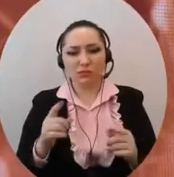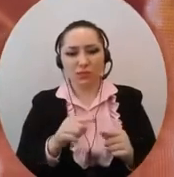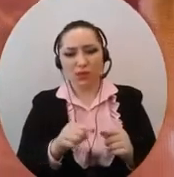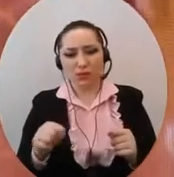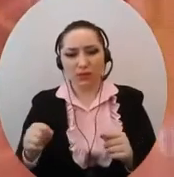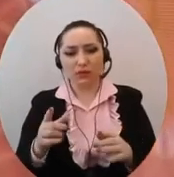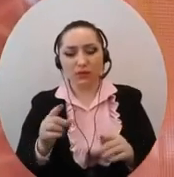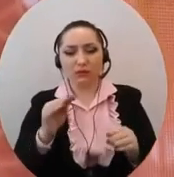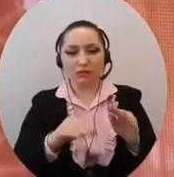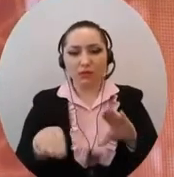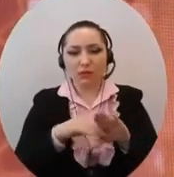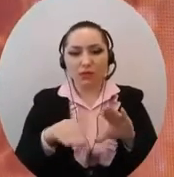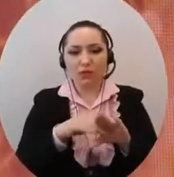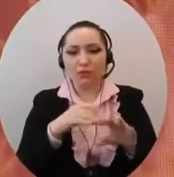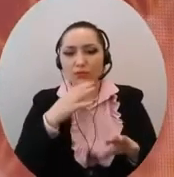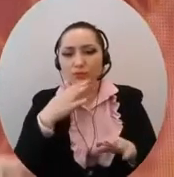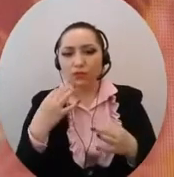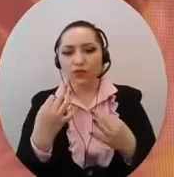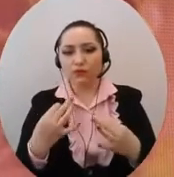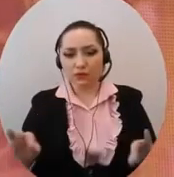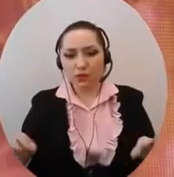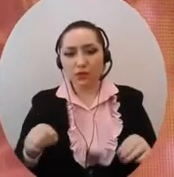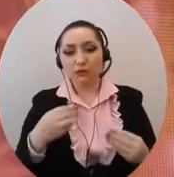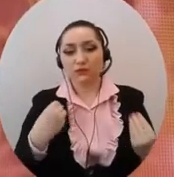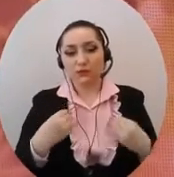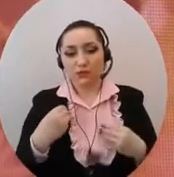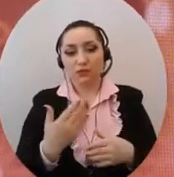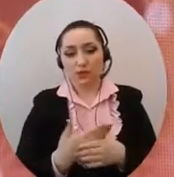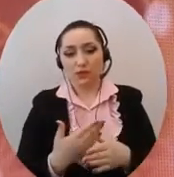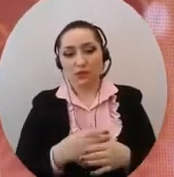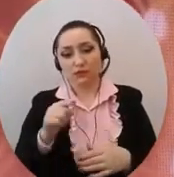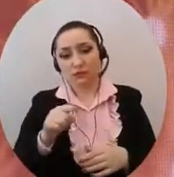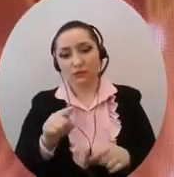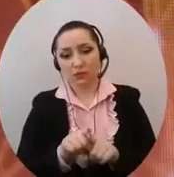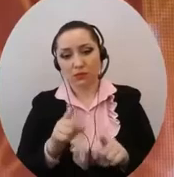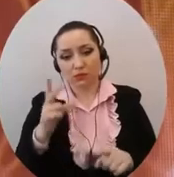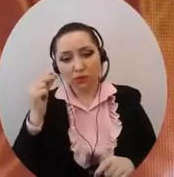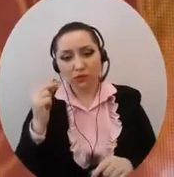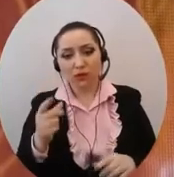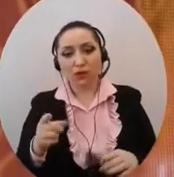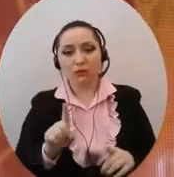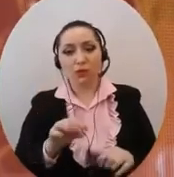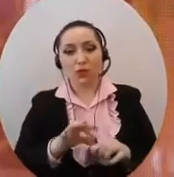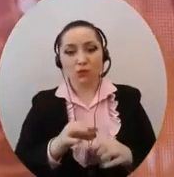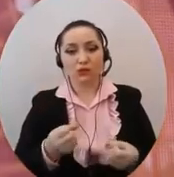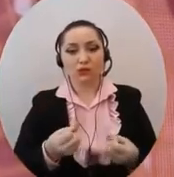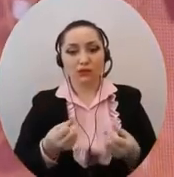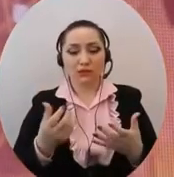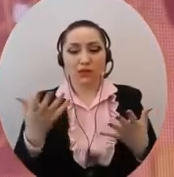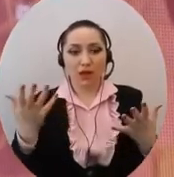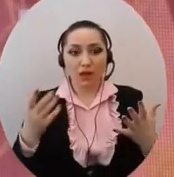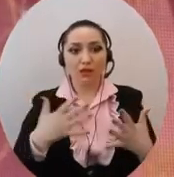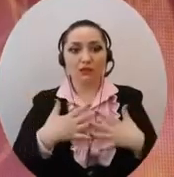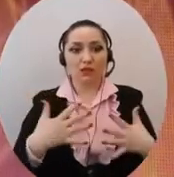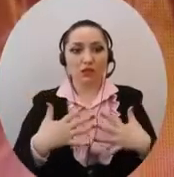свободных радикалов. И эти вещества помогают и там в том числе, чтобы кожа сияла, дышала, чтобы митохондрии